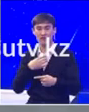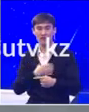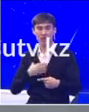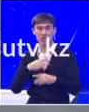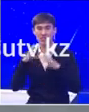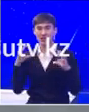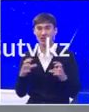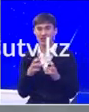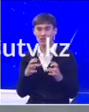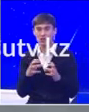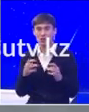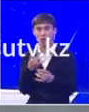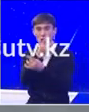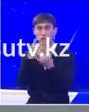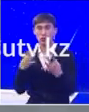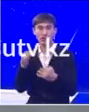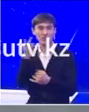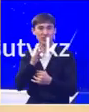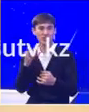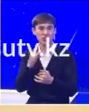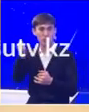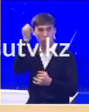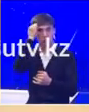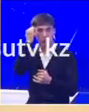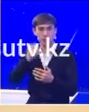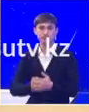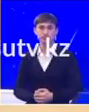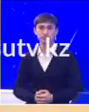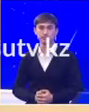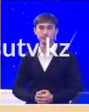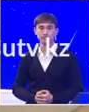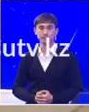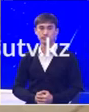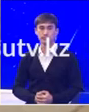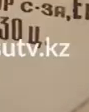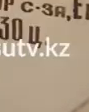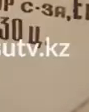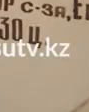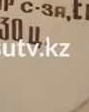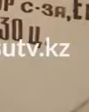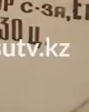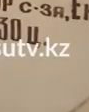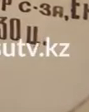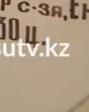для сохранения культурно-исторической памяти. Мадина Неспек, Ерлан Азамбай, телеканал Жетсу.